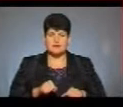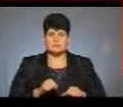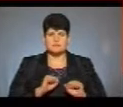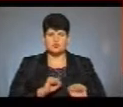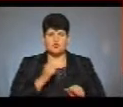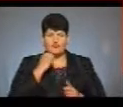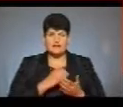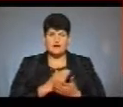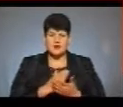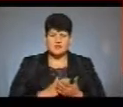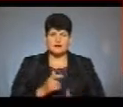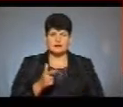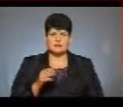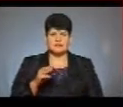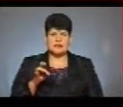Третьякова.